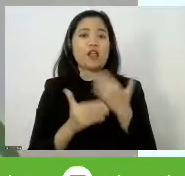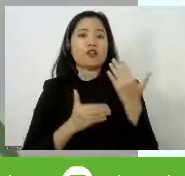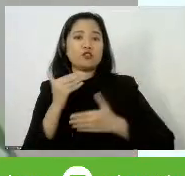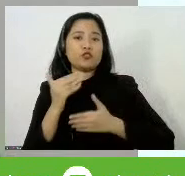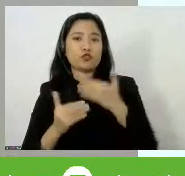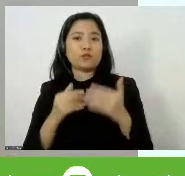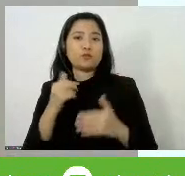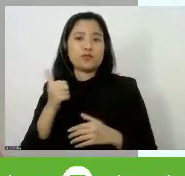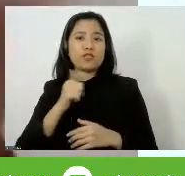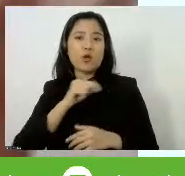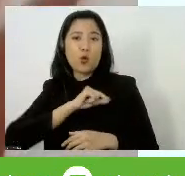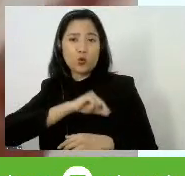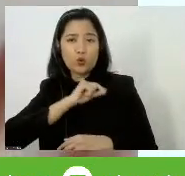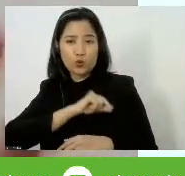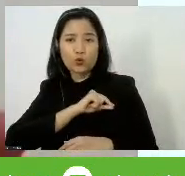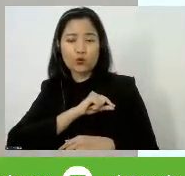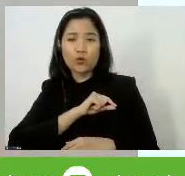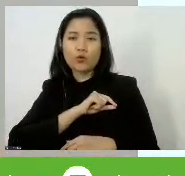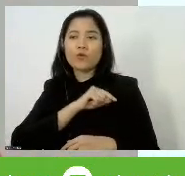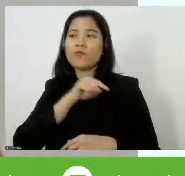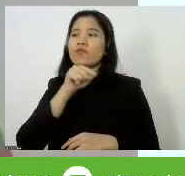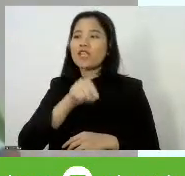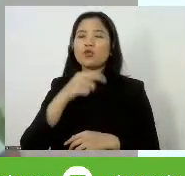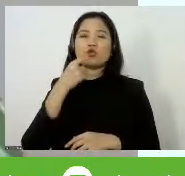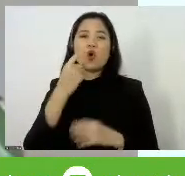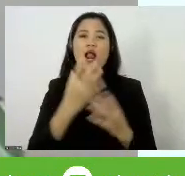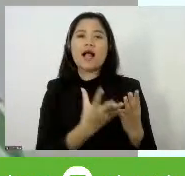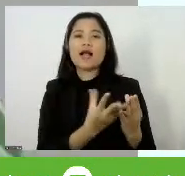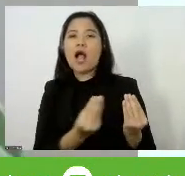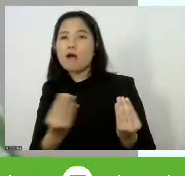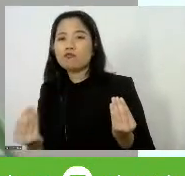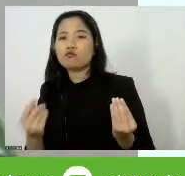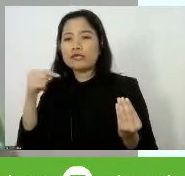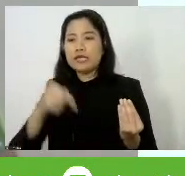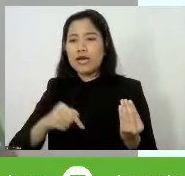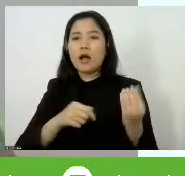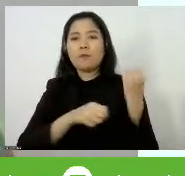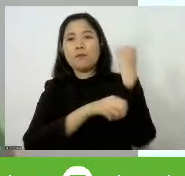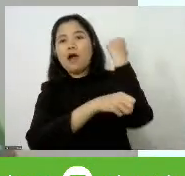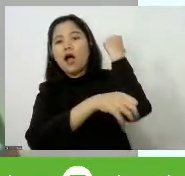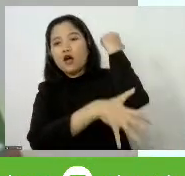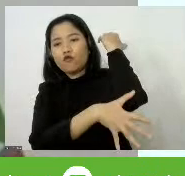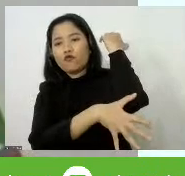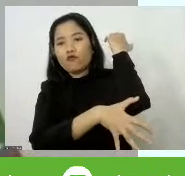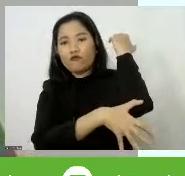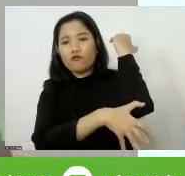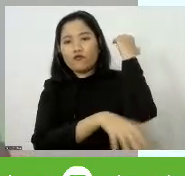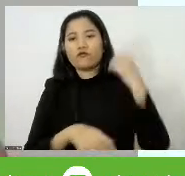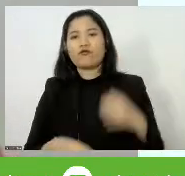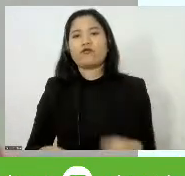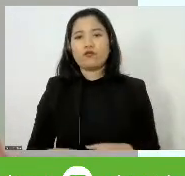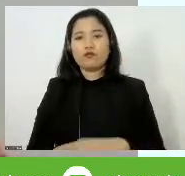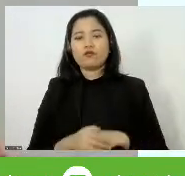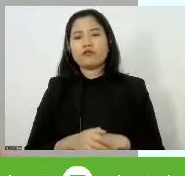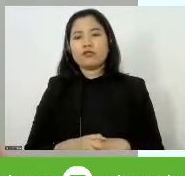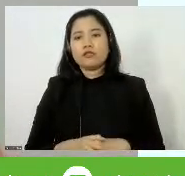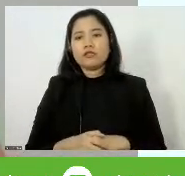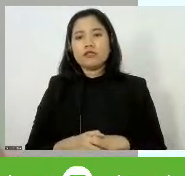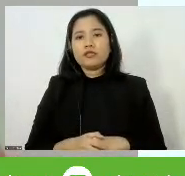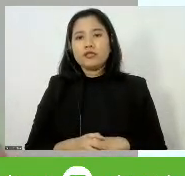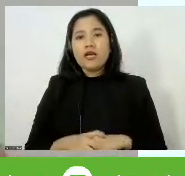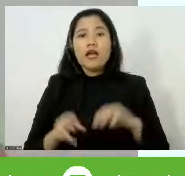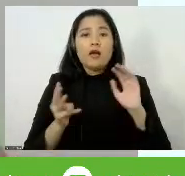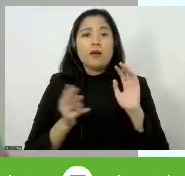menguntungkan Nah itu Gem untuk masalah gambut sekarang main Groove mangroove ini Mas moderator